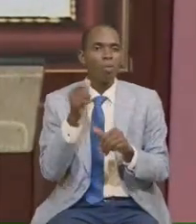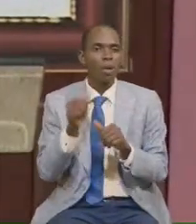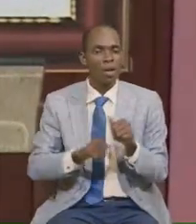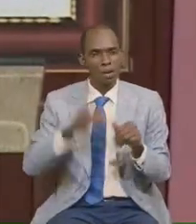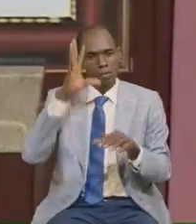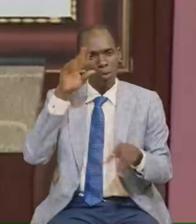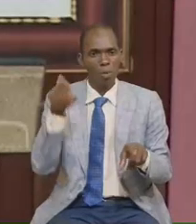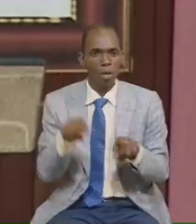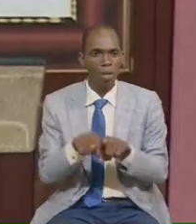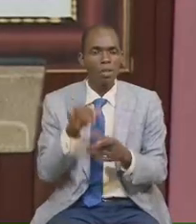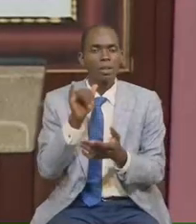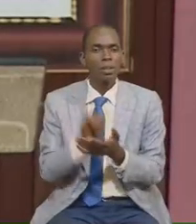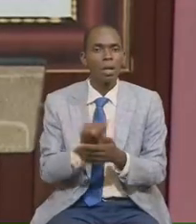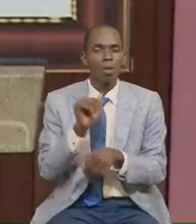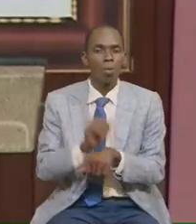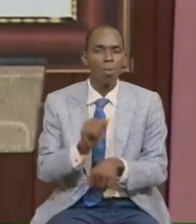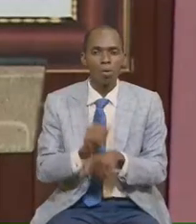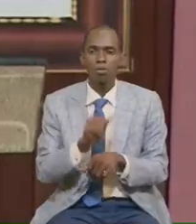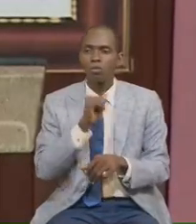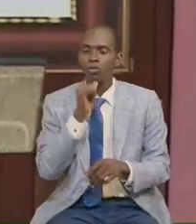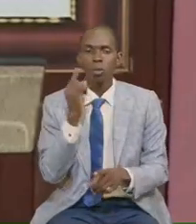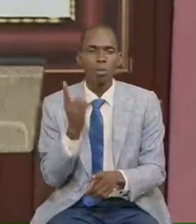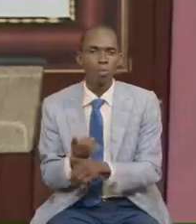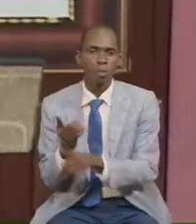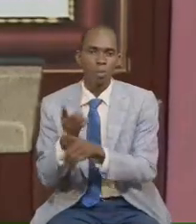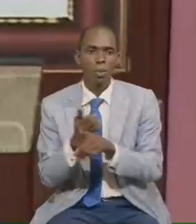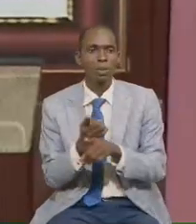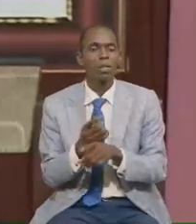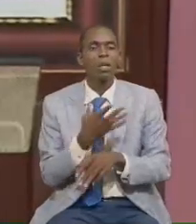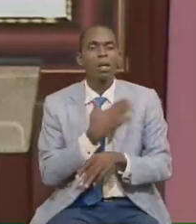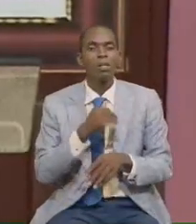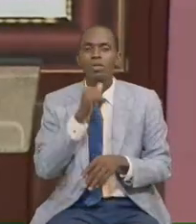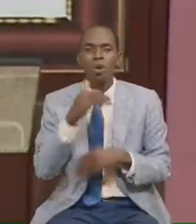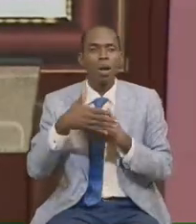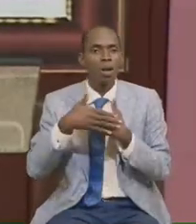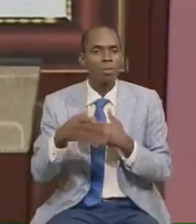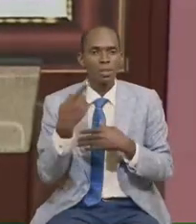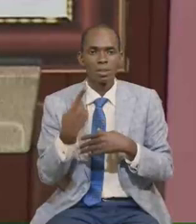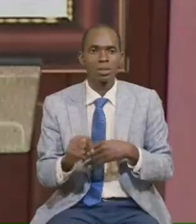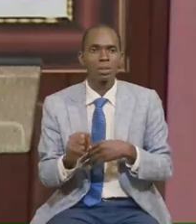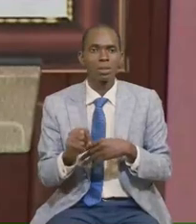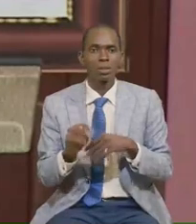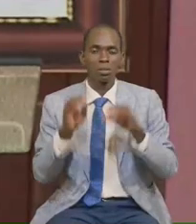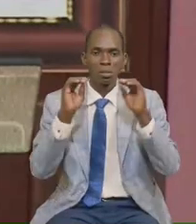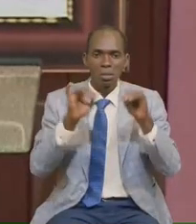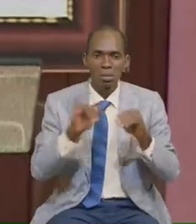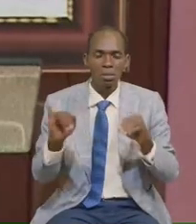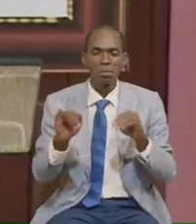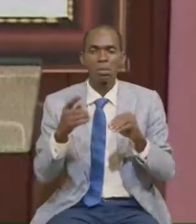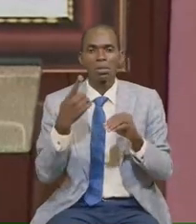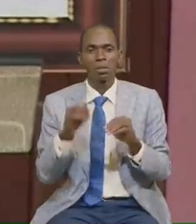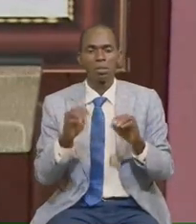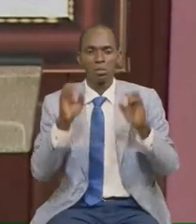vit dans le désordre et non selon les instructions que vous avez, selon les